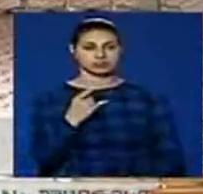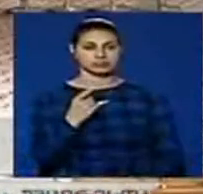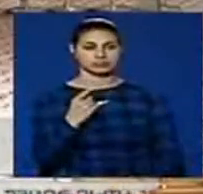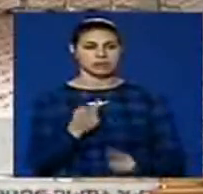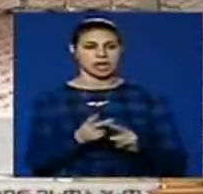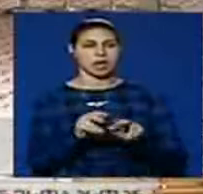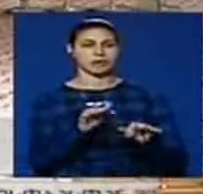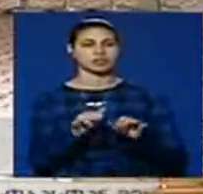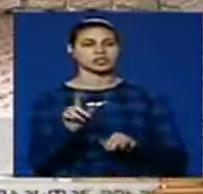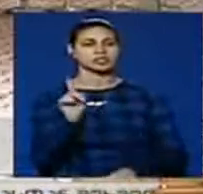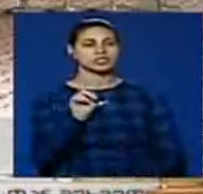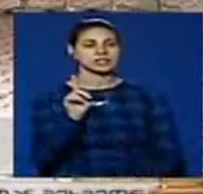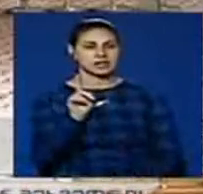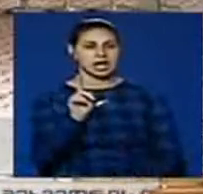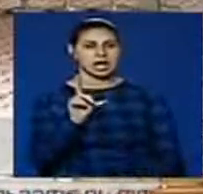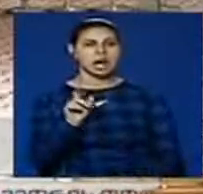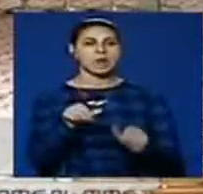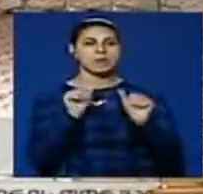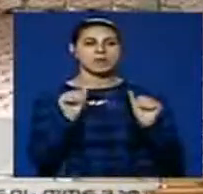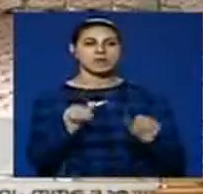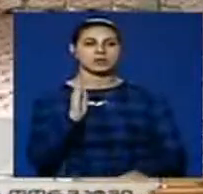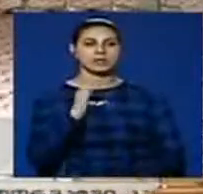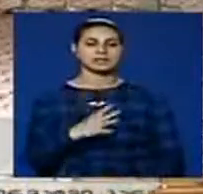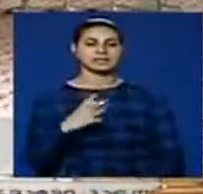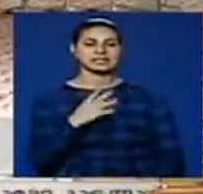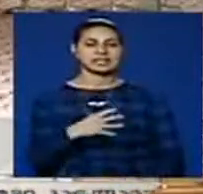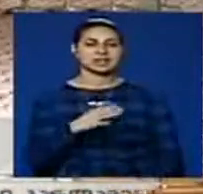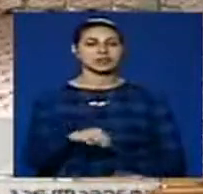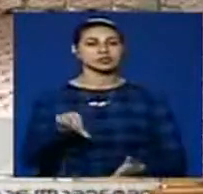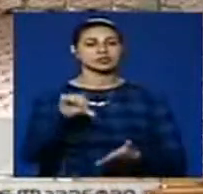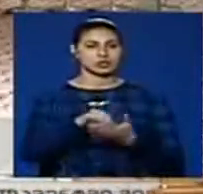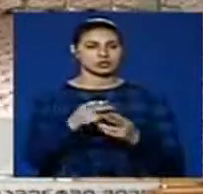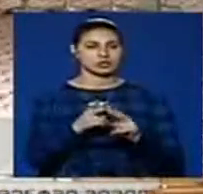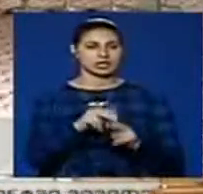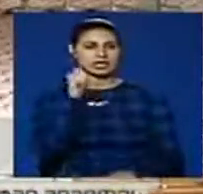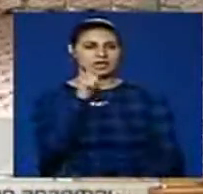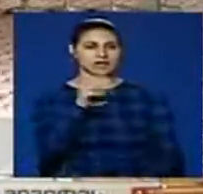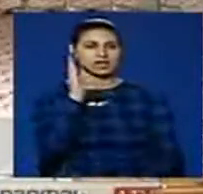პროცესში თუ რა ფორმით იქნება საქართველოს ჩართული, ეს უკვე ხვალ გახდება ცნობილი.